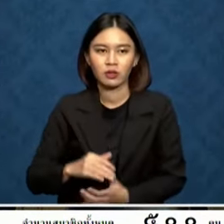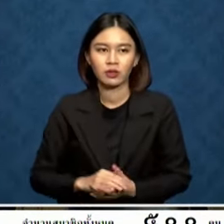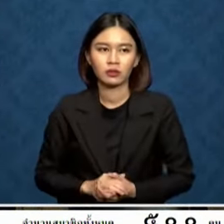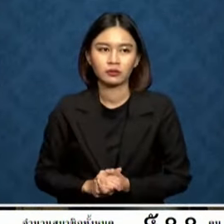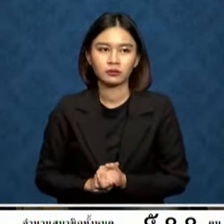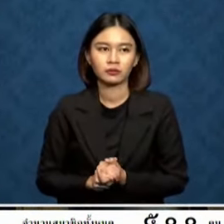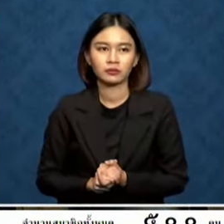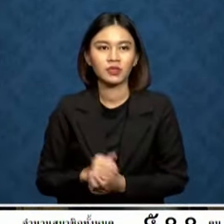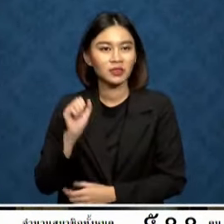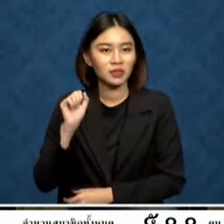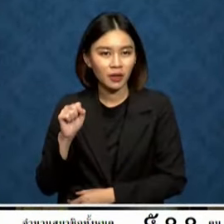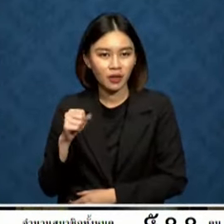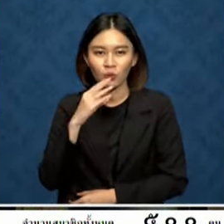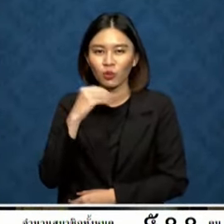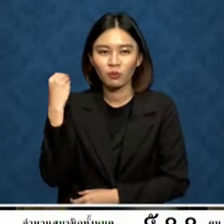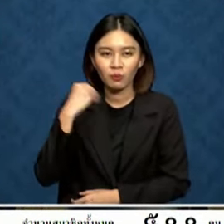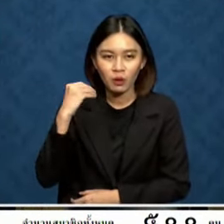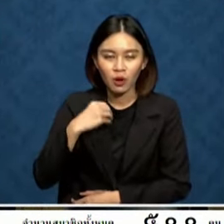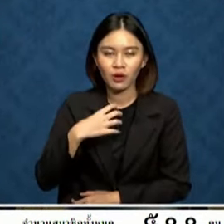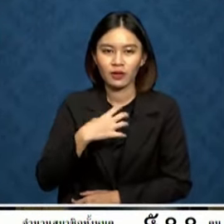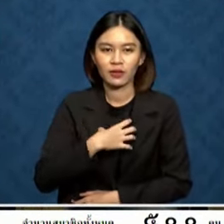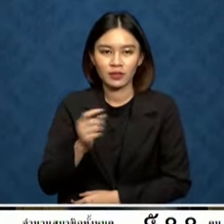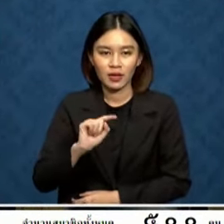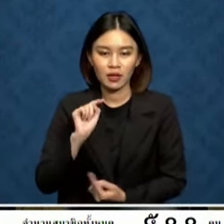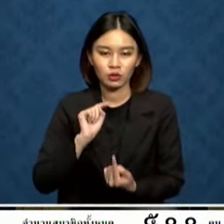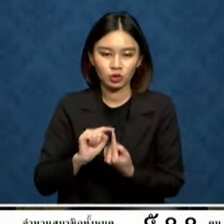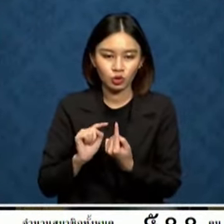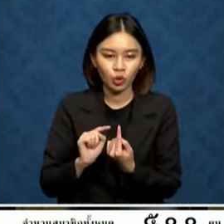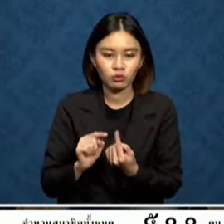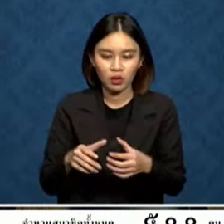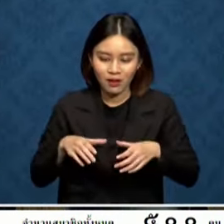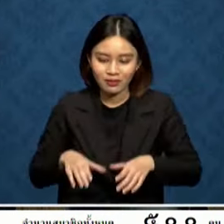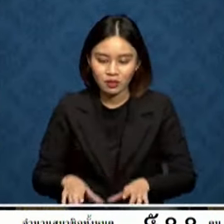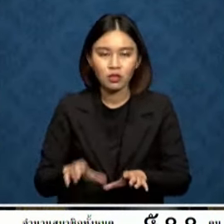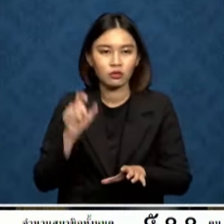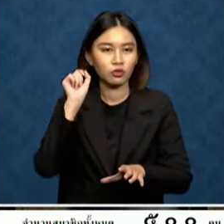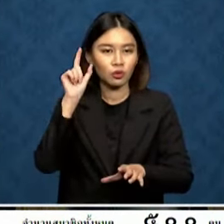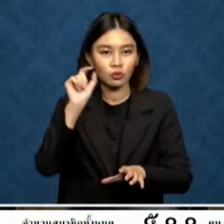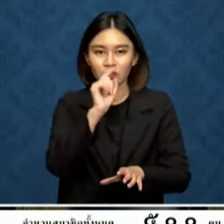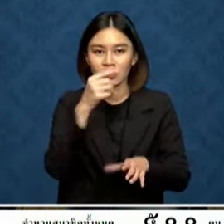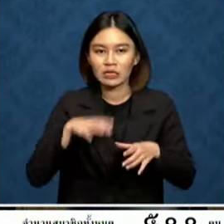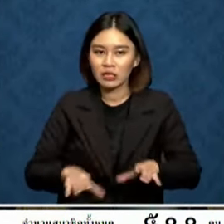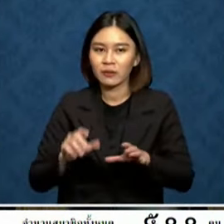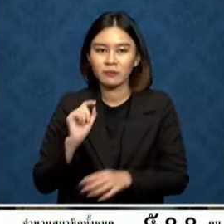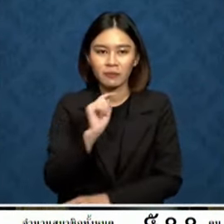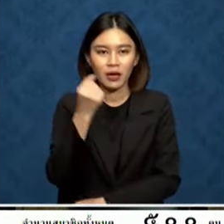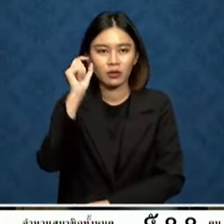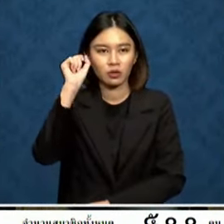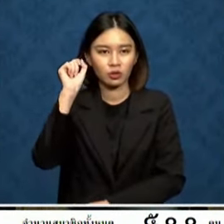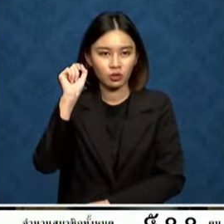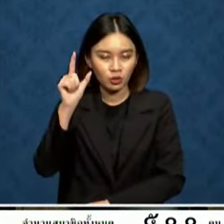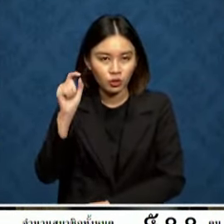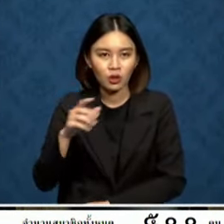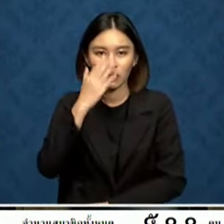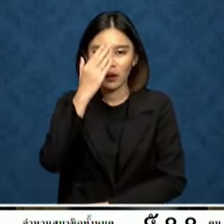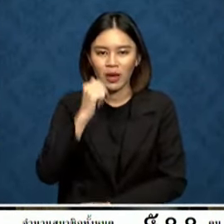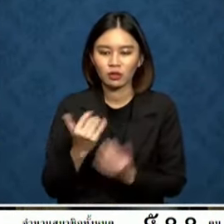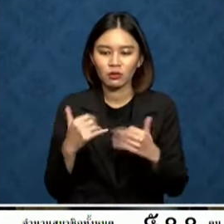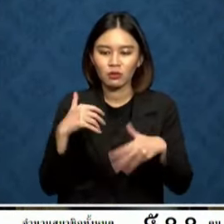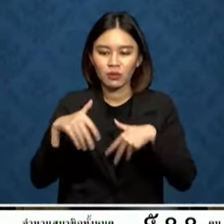ใช่มั้ยครับเราต้องการการการเพิ่มอัตราการเกิดอย่างเร่งด่วนเพื่อแก้ปัญหาจำนวนประชากรลดลงอย่าง